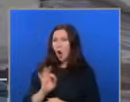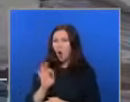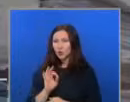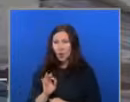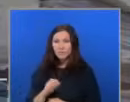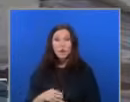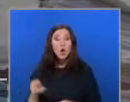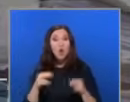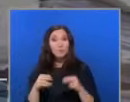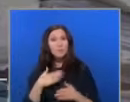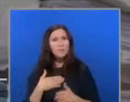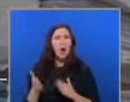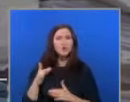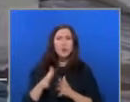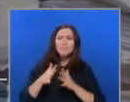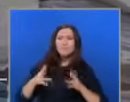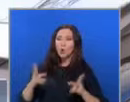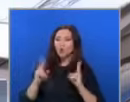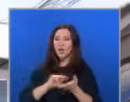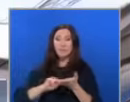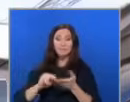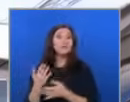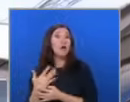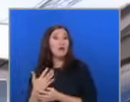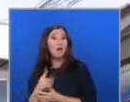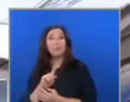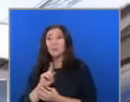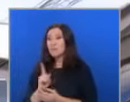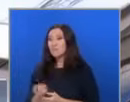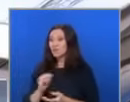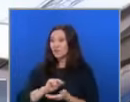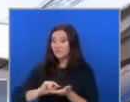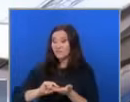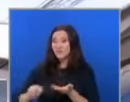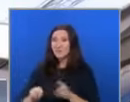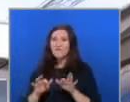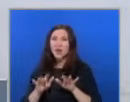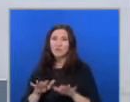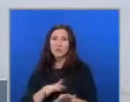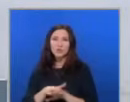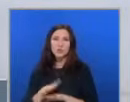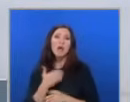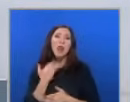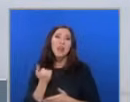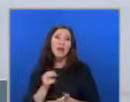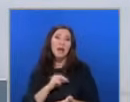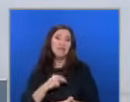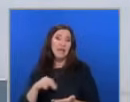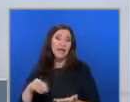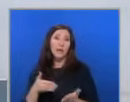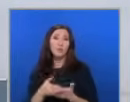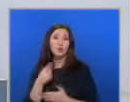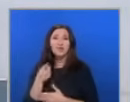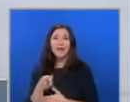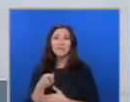октомври. Комисията има още много решения, написани на ръка, които не може да въведе в електронната система. Нямах секретарка, поради